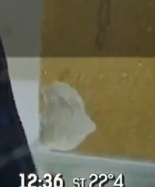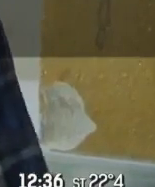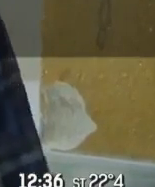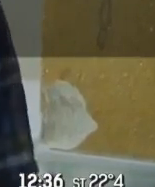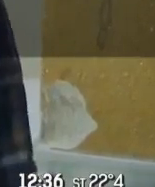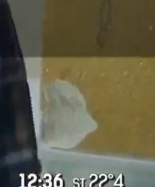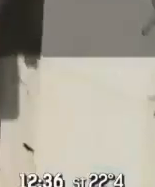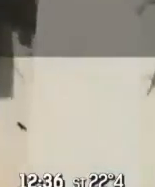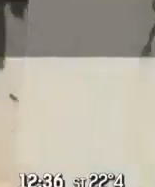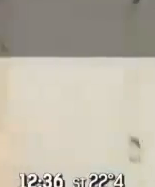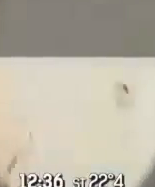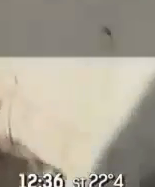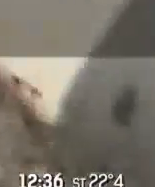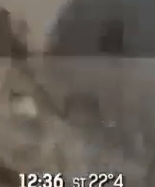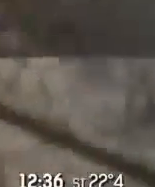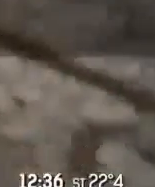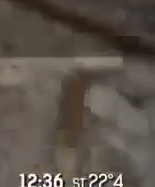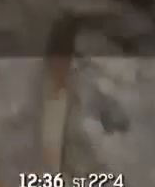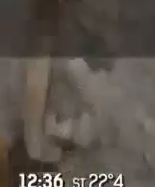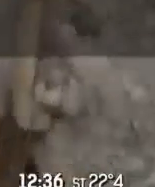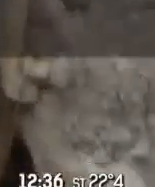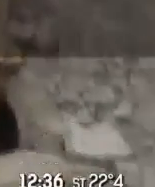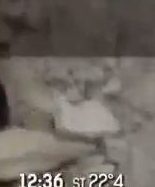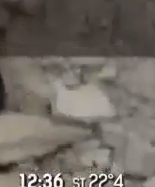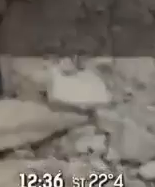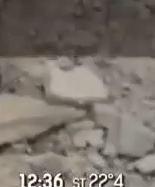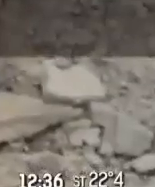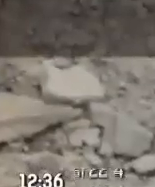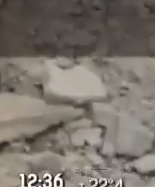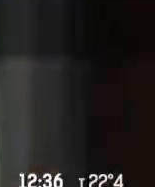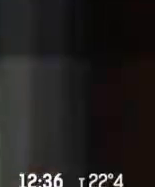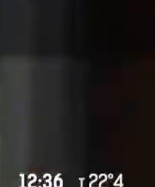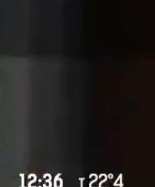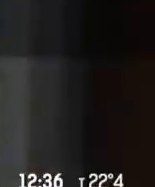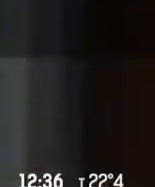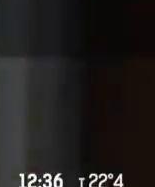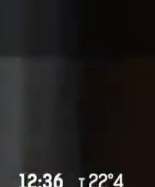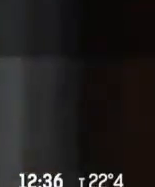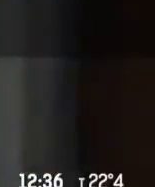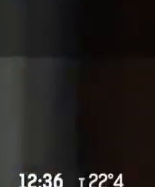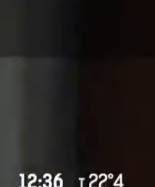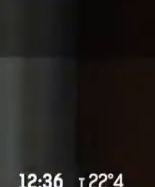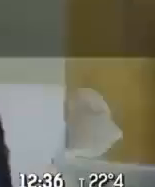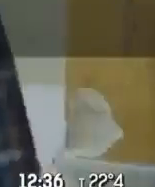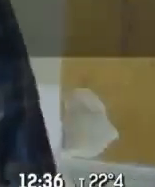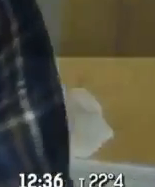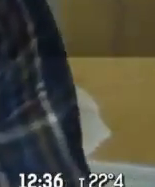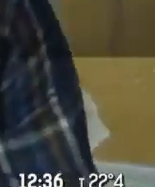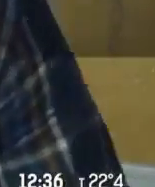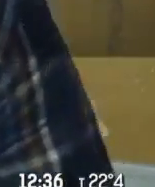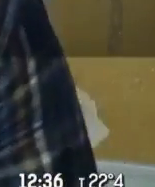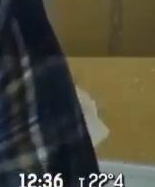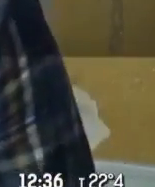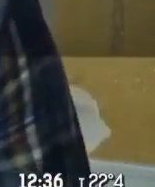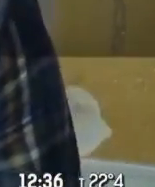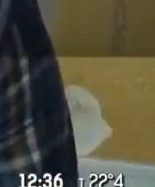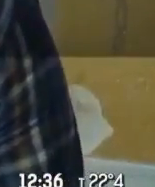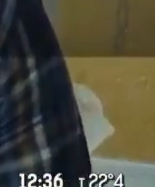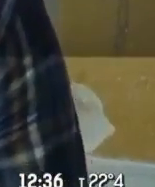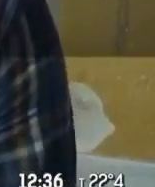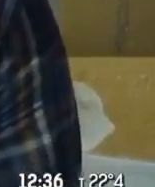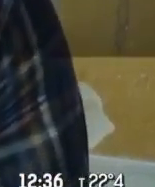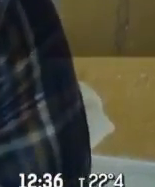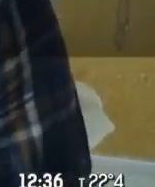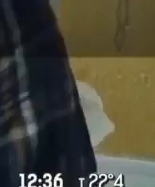فاجوا لهون وتم التعامل معهم كعلاج عرضي. اللي صار هو انه صار في حالة فوضى نتيجة الإصابات الشديدة، وفات ناس